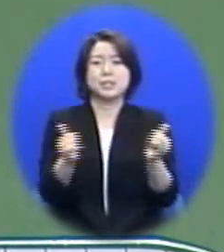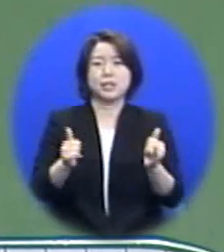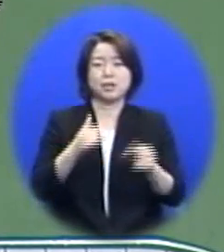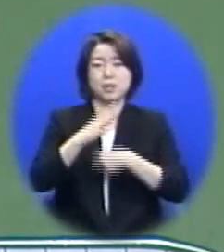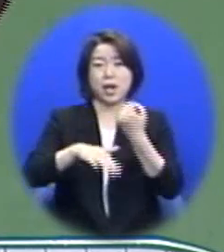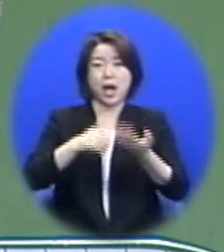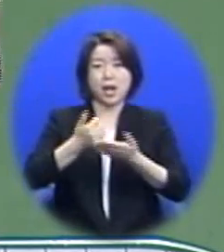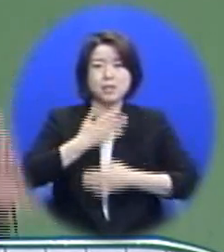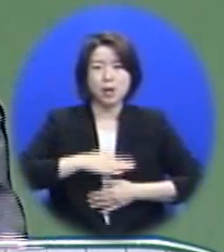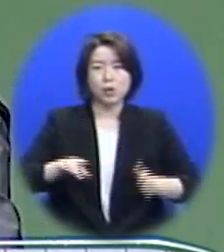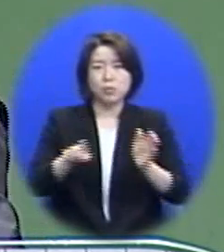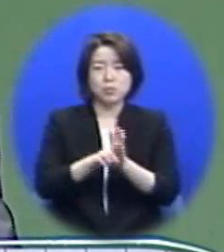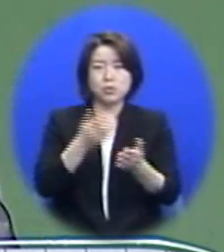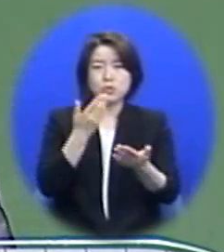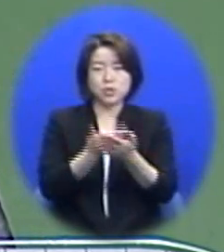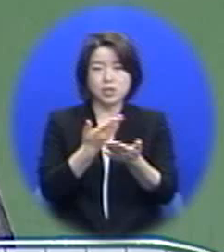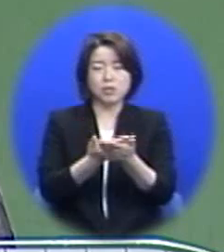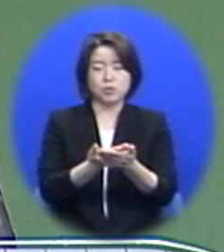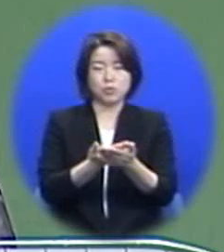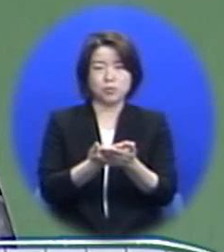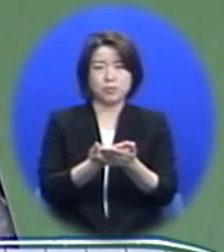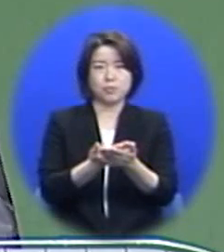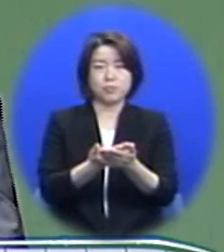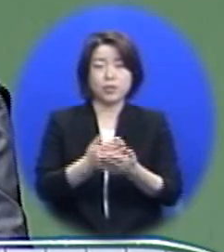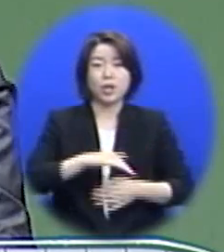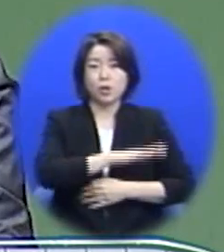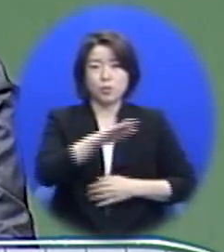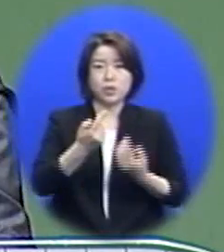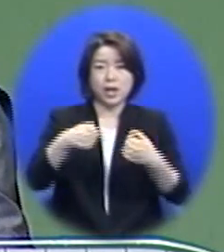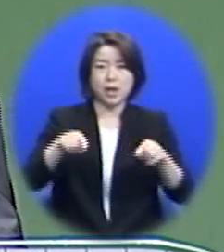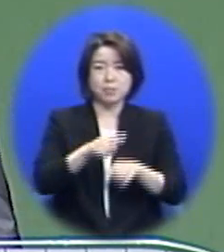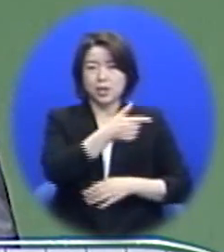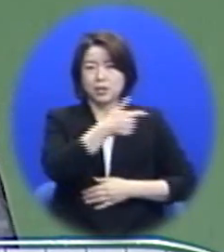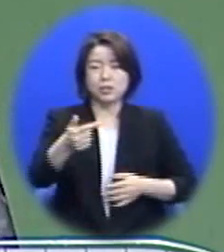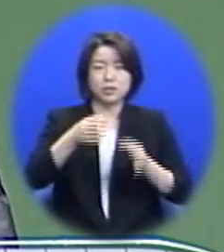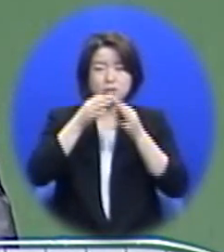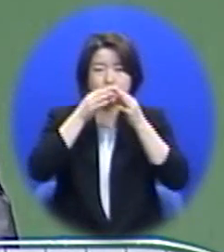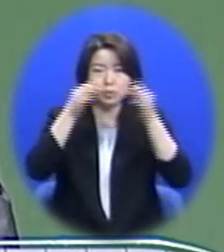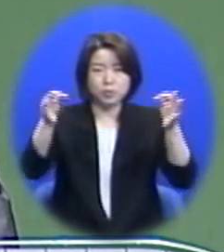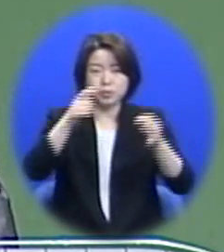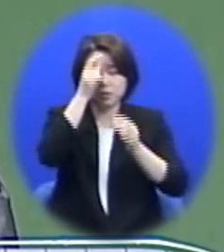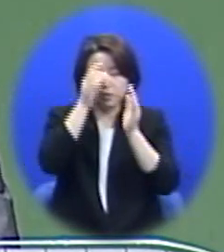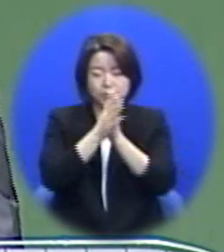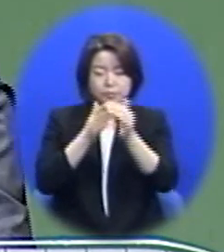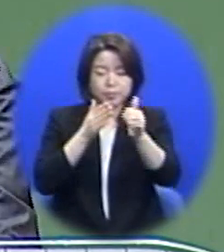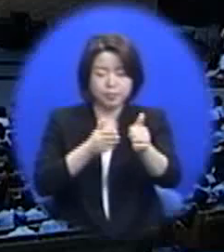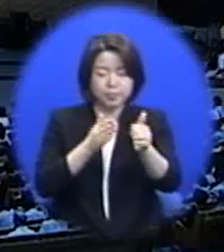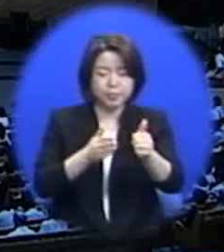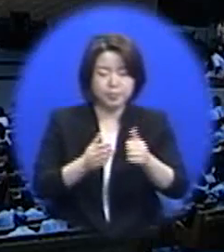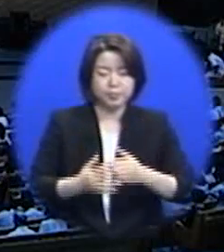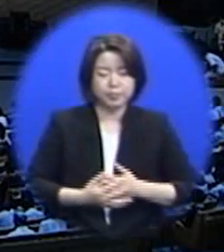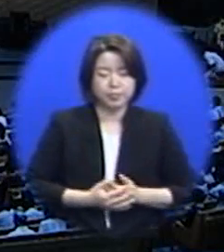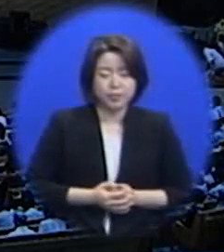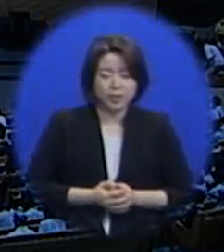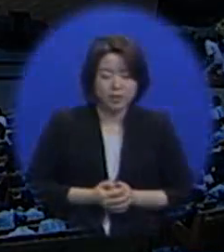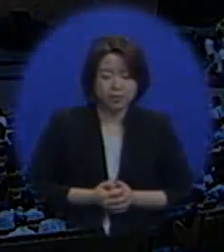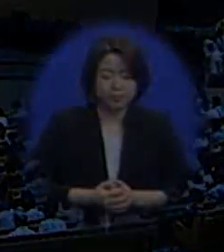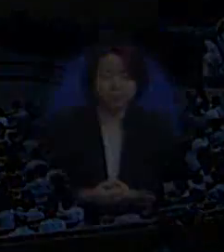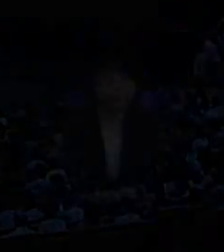하나님을 알고 믿을 수 있게 해 주옵소서 우리 다 같이 큰 소리로 통성으로 기도하겠습니다 은혜와 사랑이 충만하신 아버지